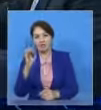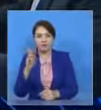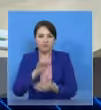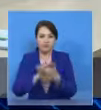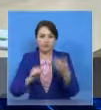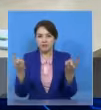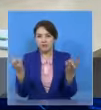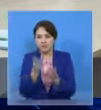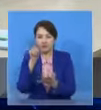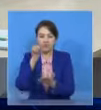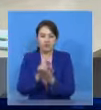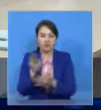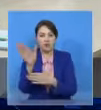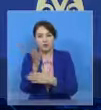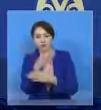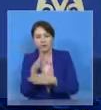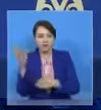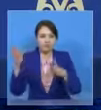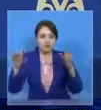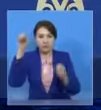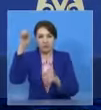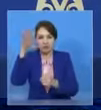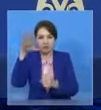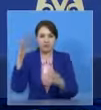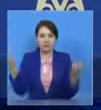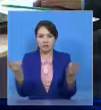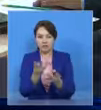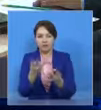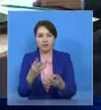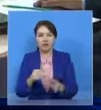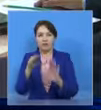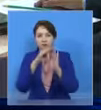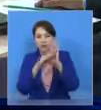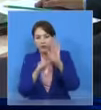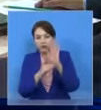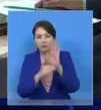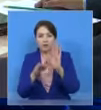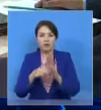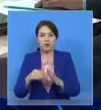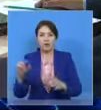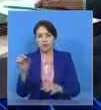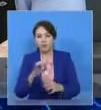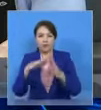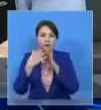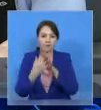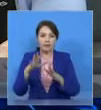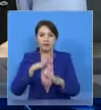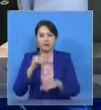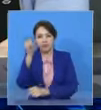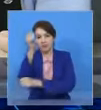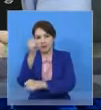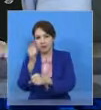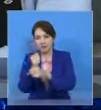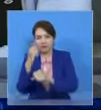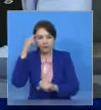тиіс. Сонымен бірге ту ілінген кезде жан жағында жарықшам орнатылуы керек. Бұл талаптар арнайы мамандар аудан ауылдағы мемлекеттік